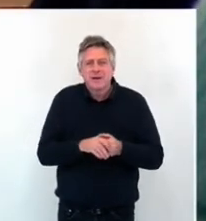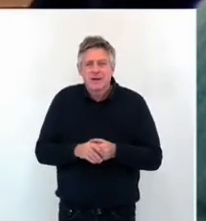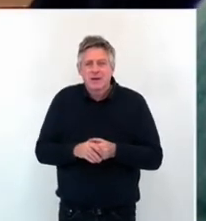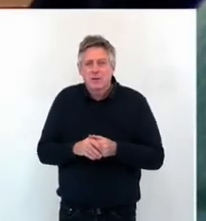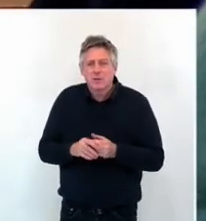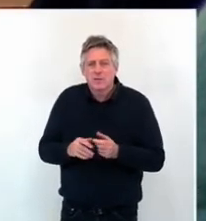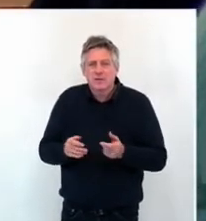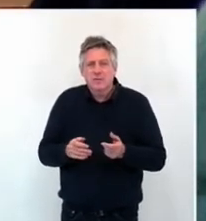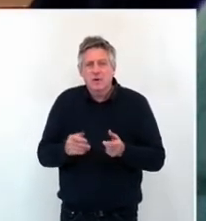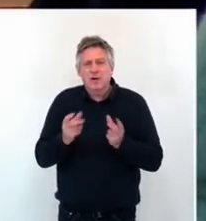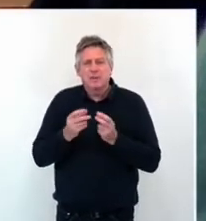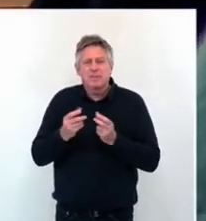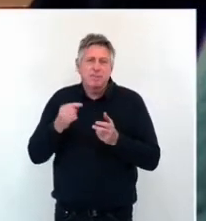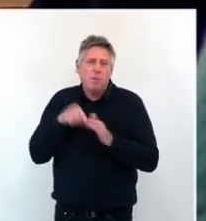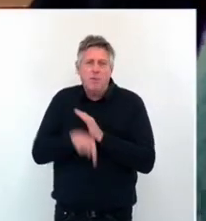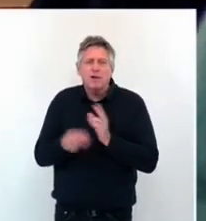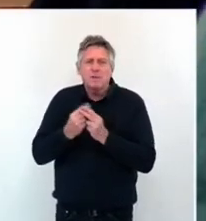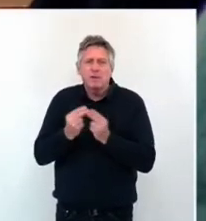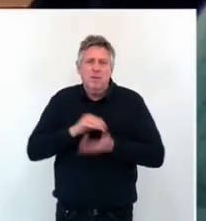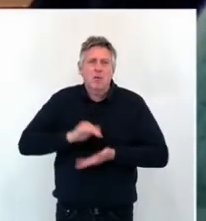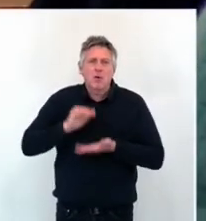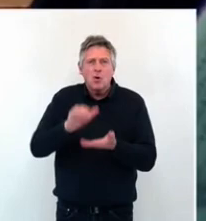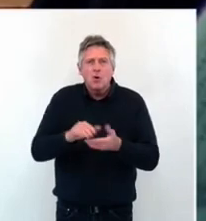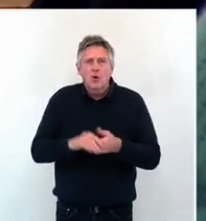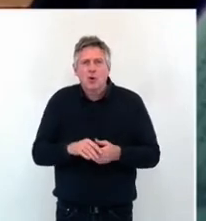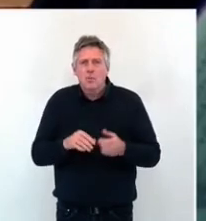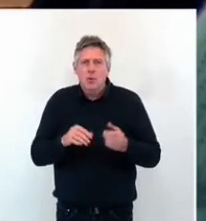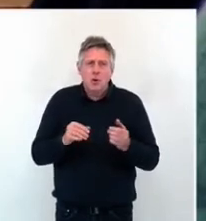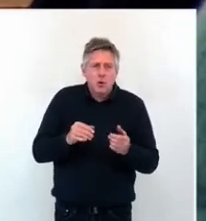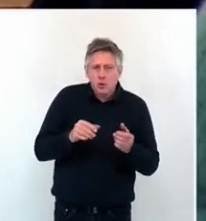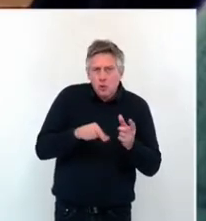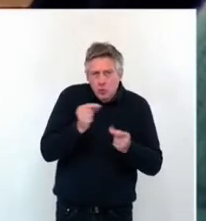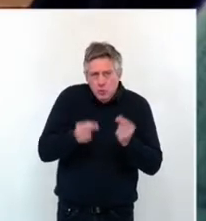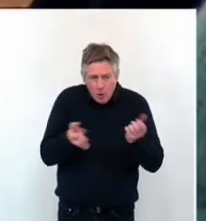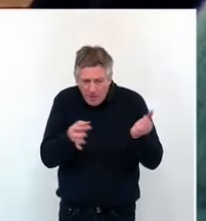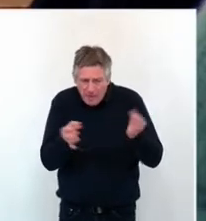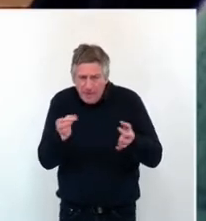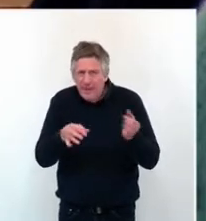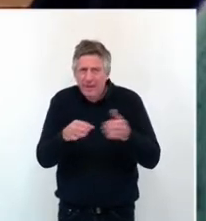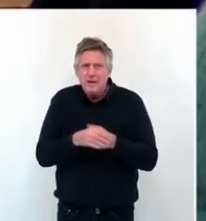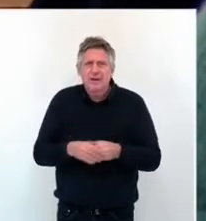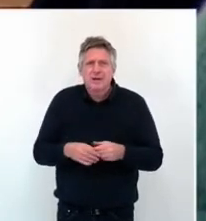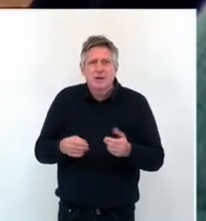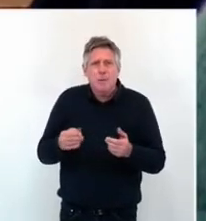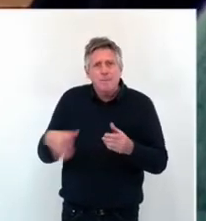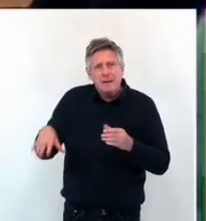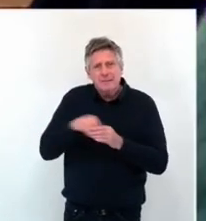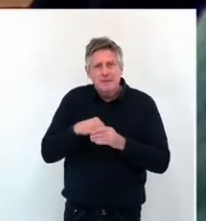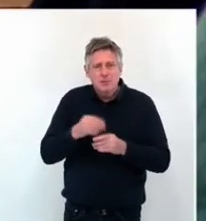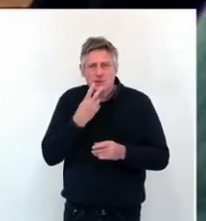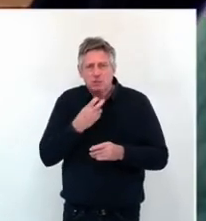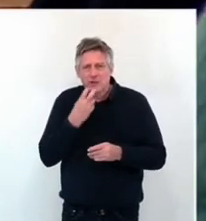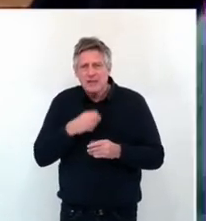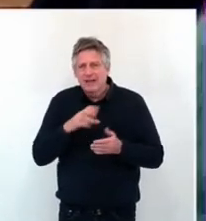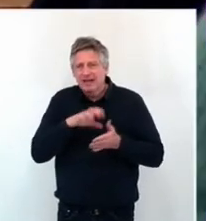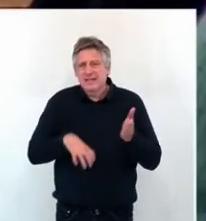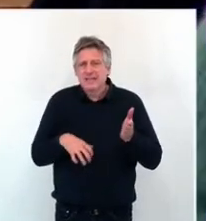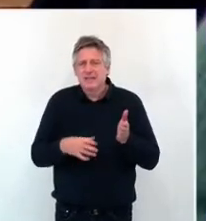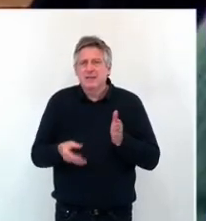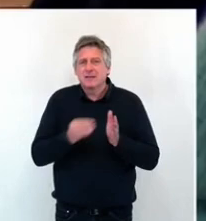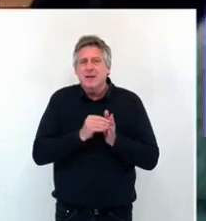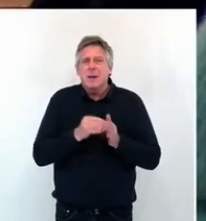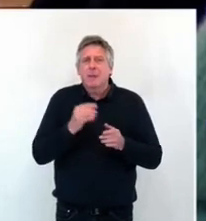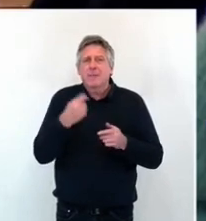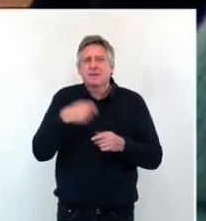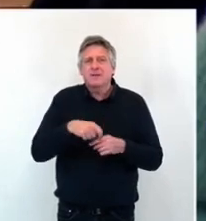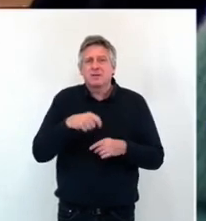je n'ai pas le temps de le développer, de la participation citoyenne a été bonne. Et pour ceux qui ont eu le plaisir d'être sur sa liste ici, je rappelle que le président de l'EPA a été